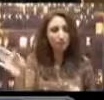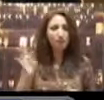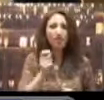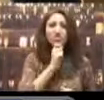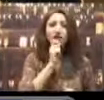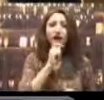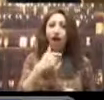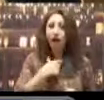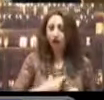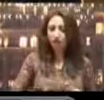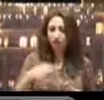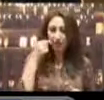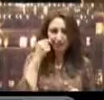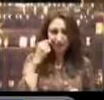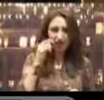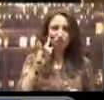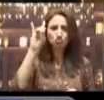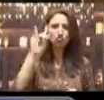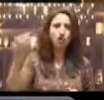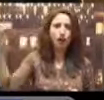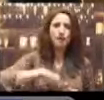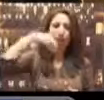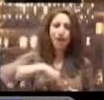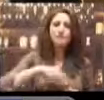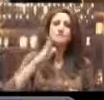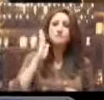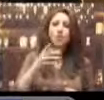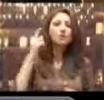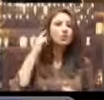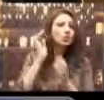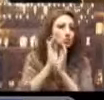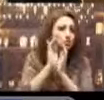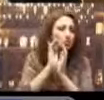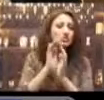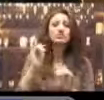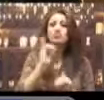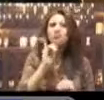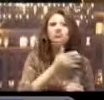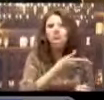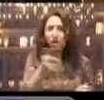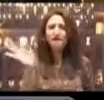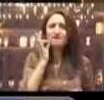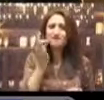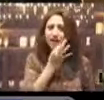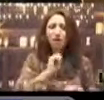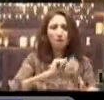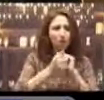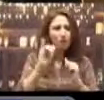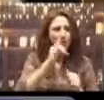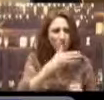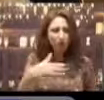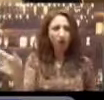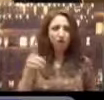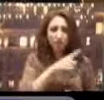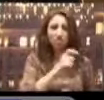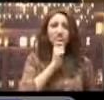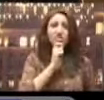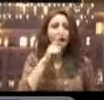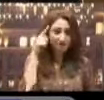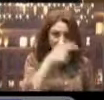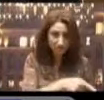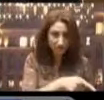الانساني او التوغل واختراق الشيطان للانسان ممكن يهزه. هل انت تعرضت للحظات كده ممكن ضعفت فيها قلت